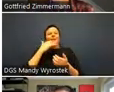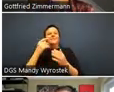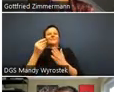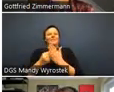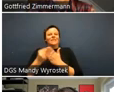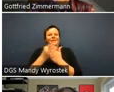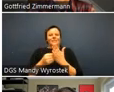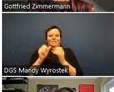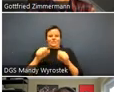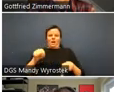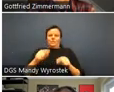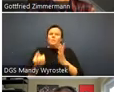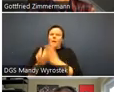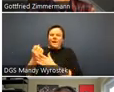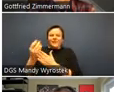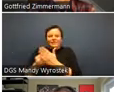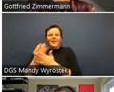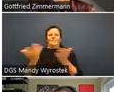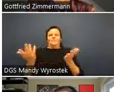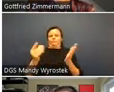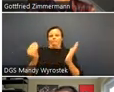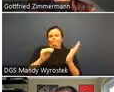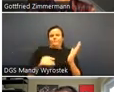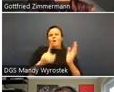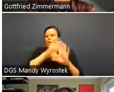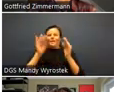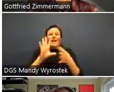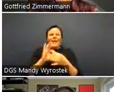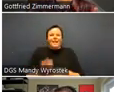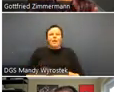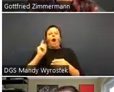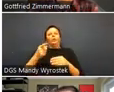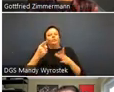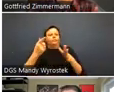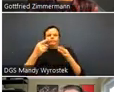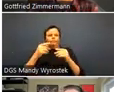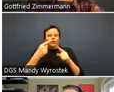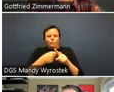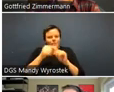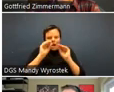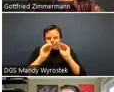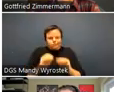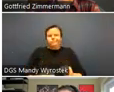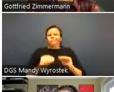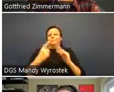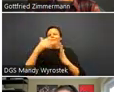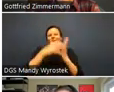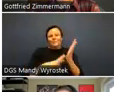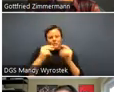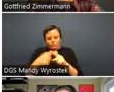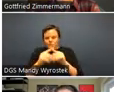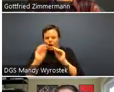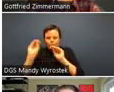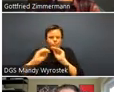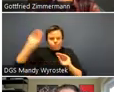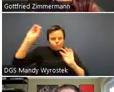Eine explizit an dich gerichtete Frage, ob für die Links die Quick-Info, also analog zum